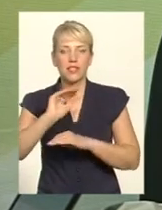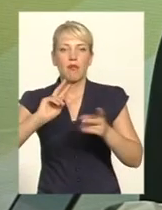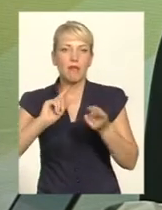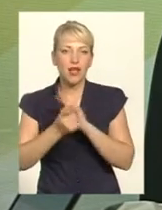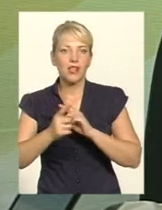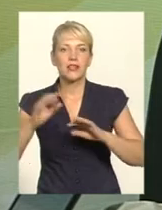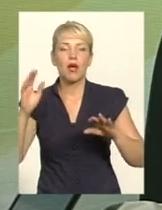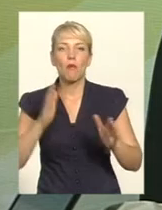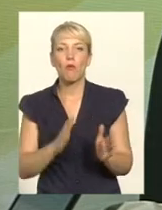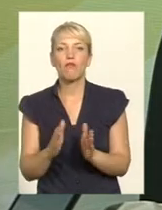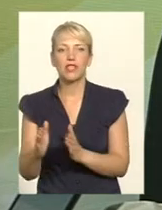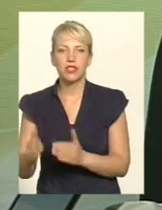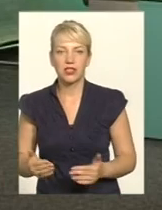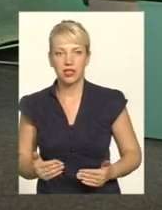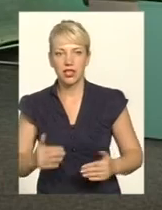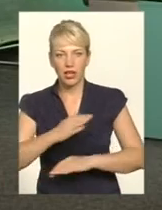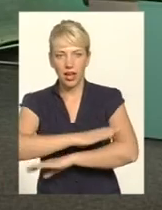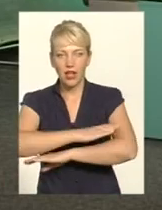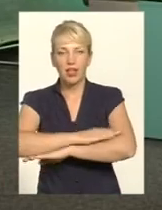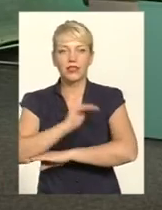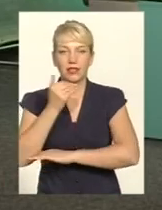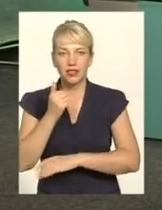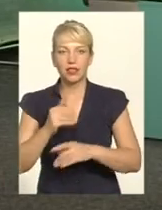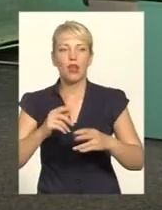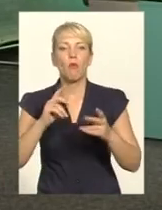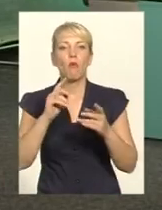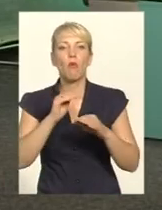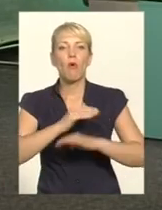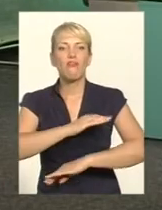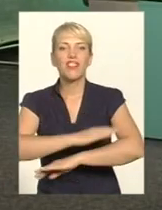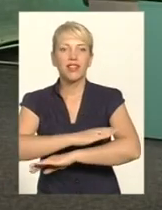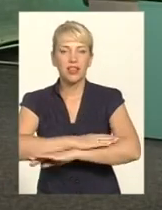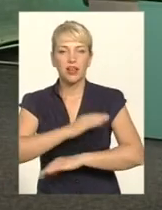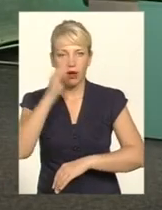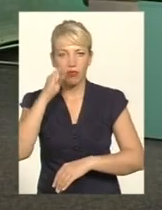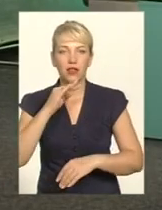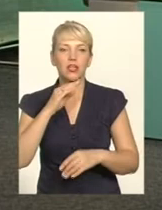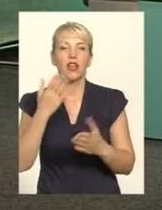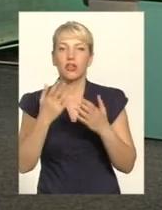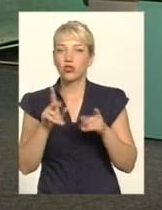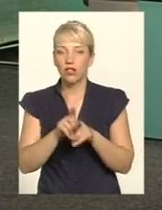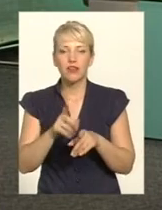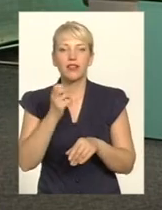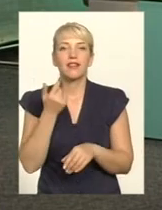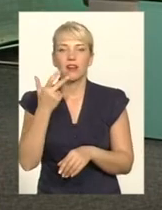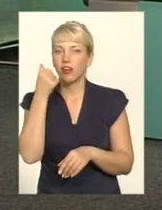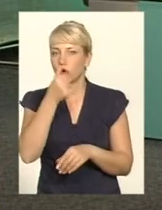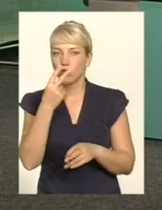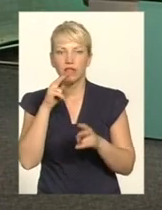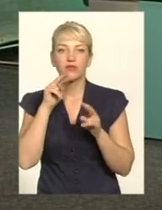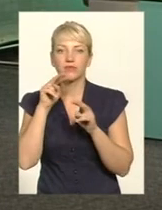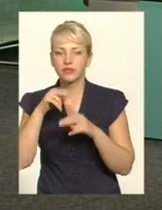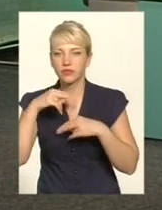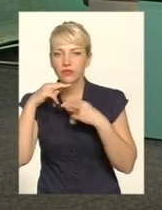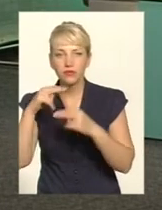дитини, міняється поведінка батька, він раптом, навіть якщо він декілька років цю дитину не бачив, хоче знову прийти і хоче знову проявляти якусь свою батьківську